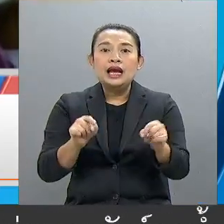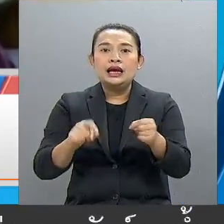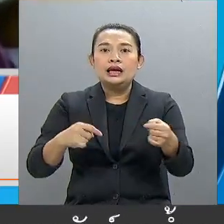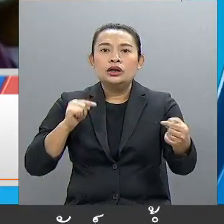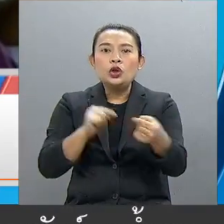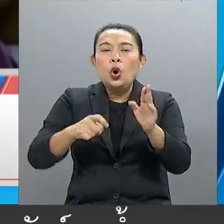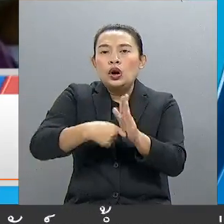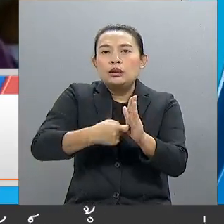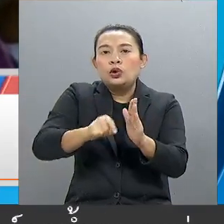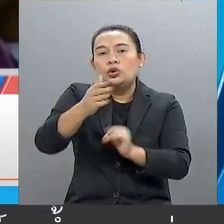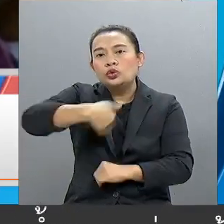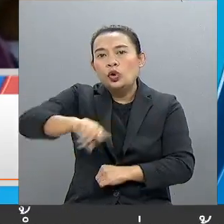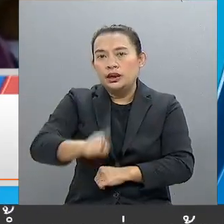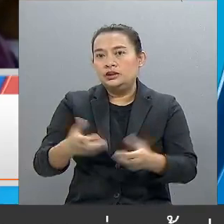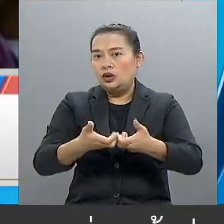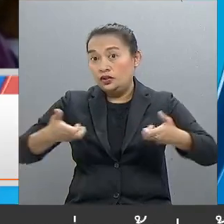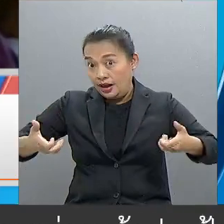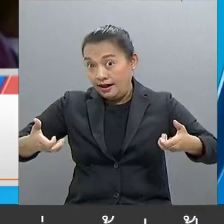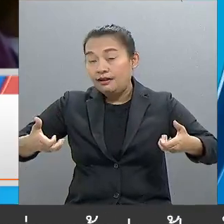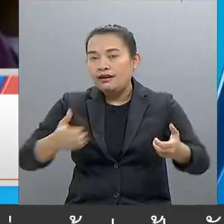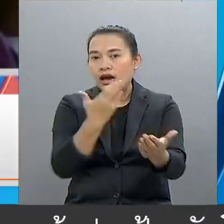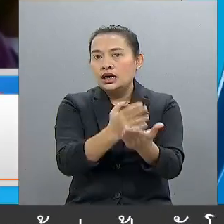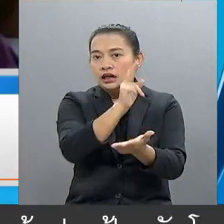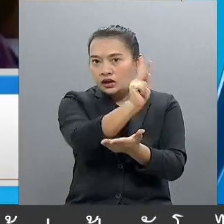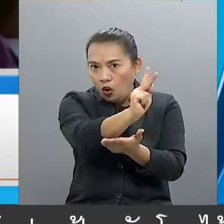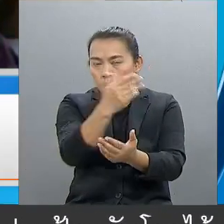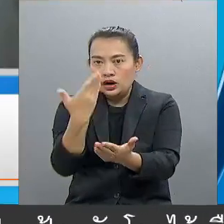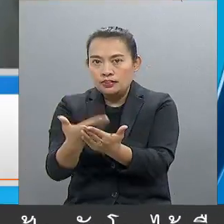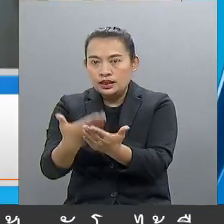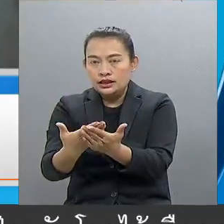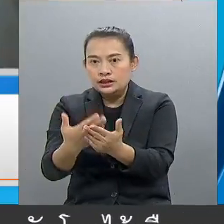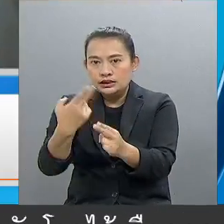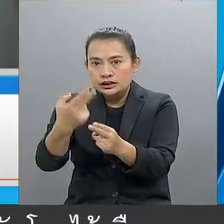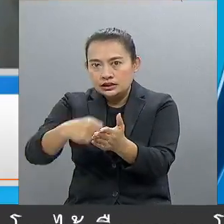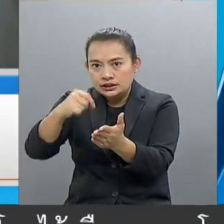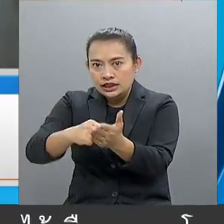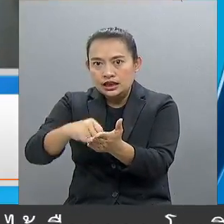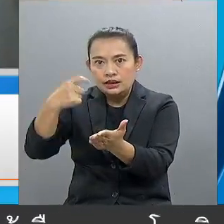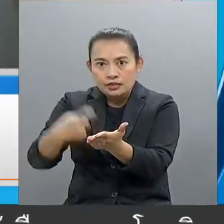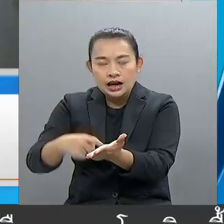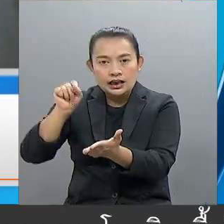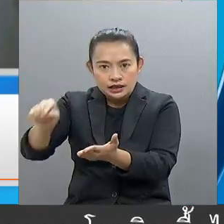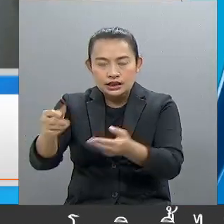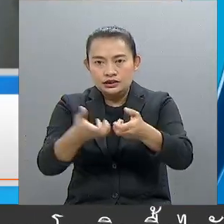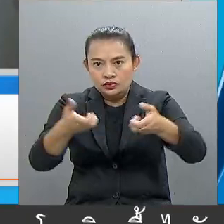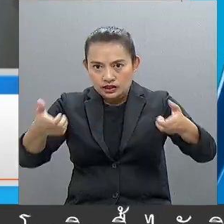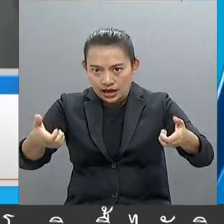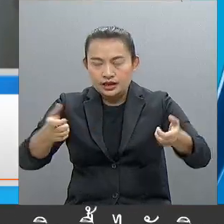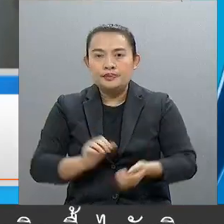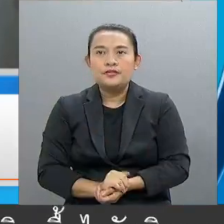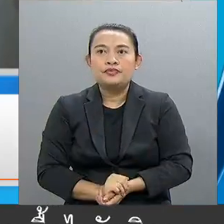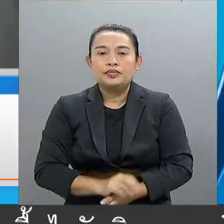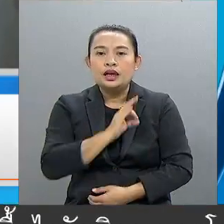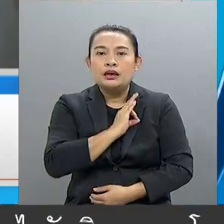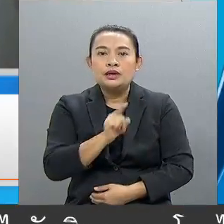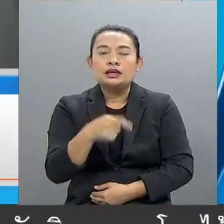การกู้กับการค้ำแยกจากการสิทธิในการกู้ยืมเงินจากสากลของสมาชิกมีอยู่เสมอครับ ได้